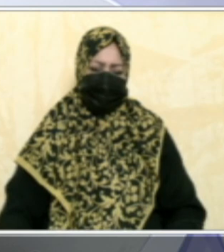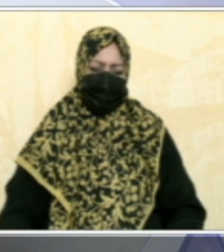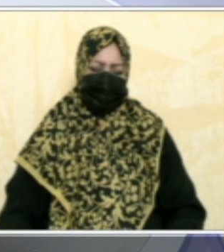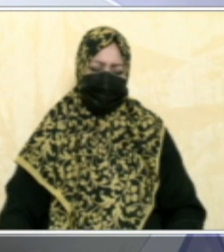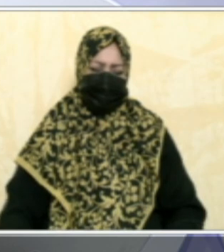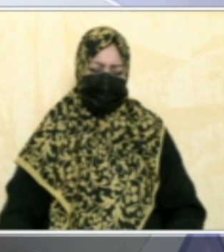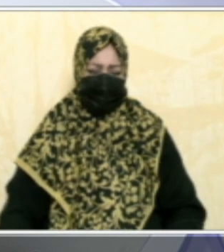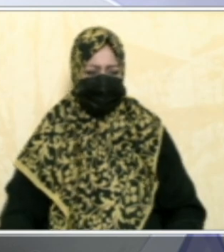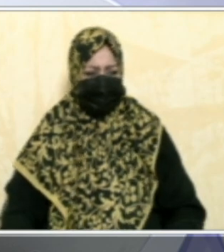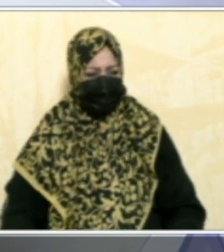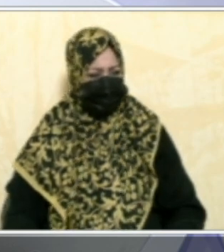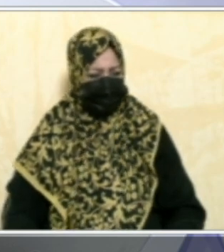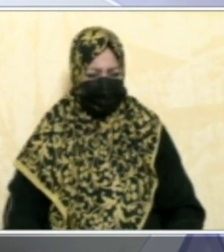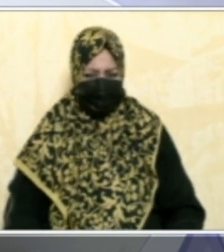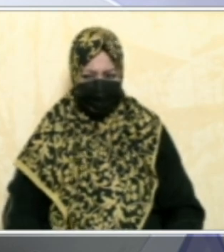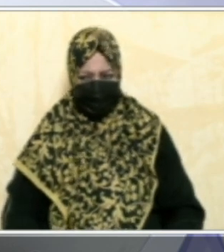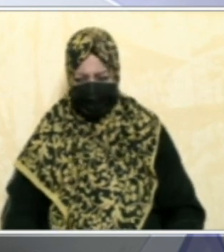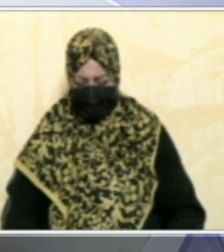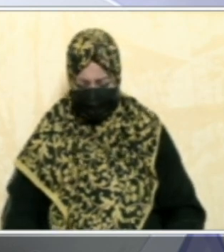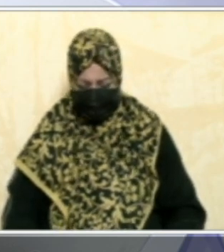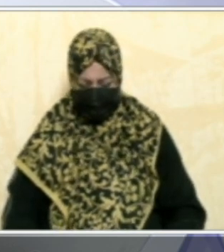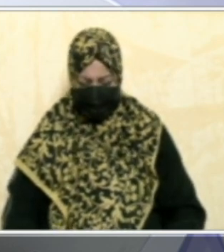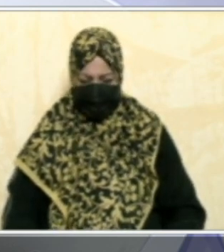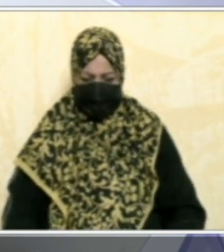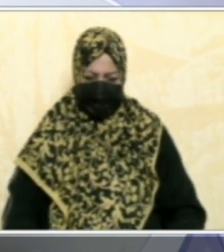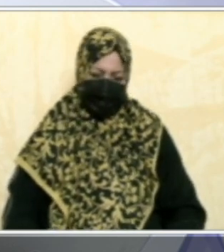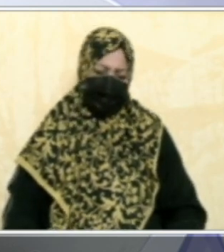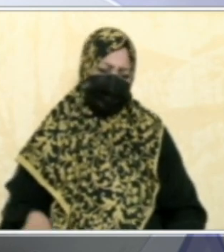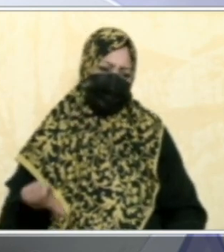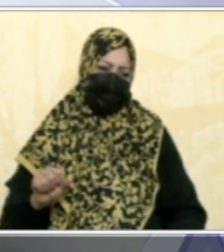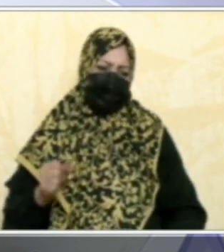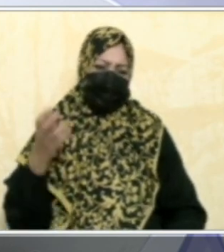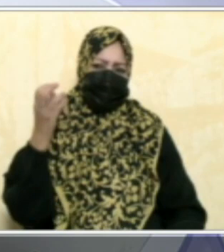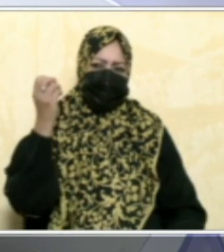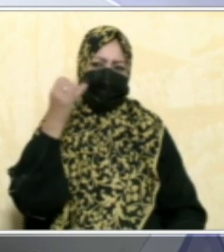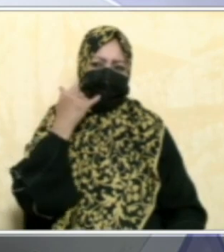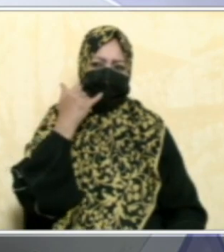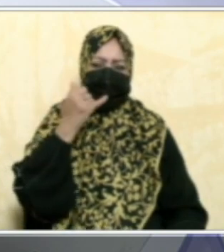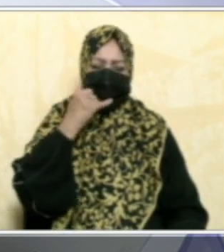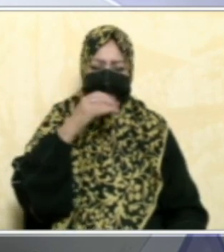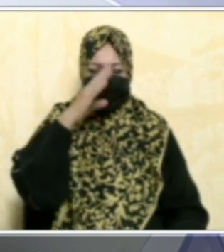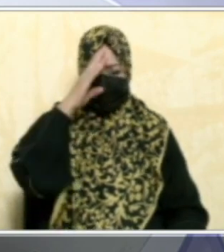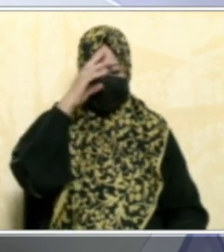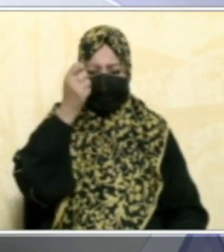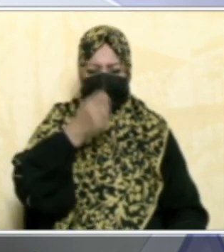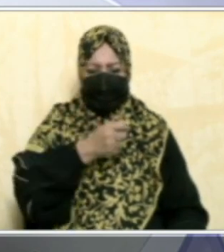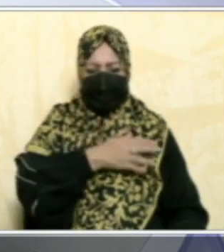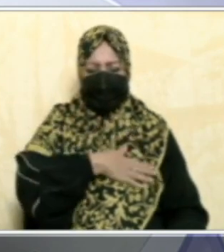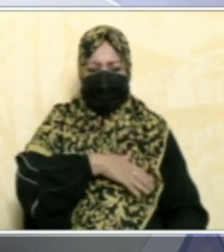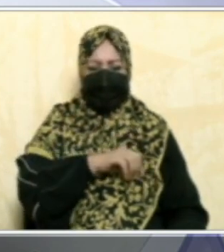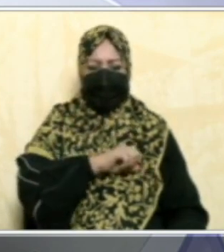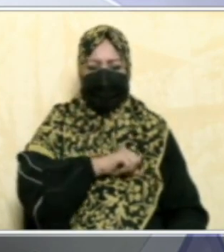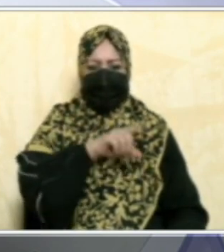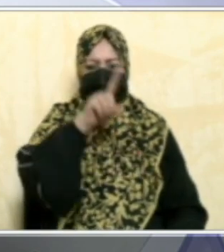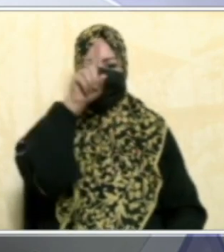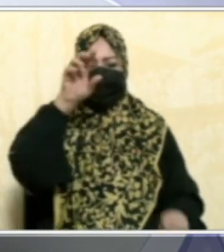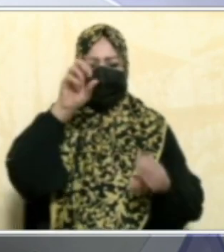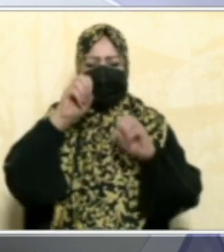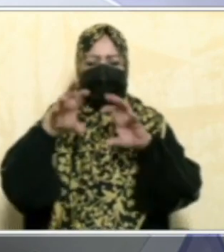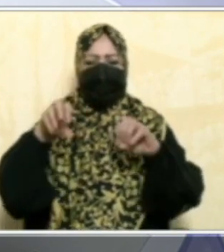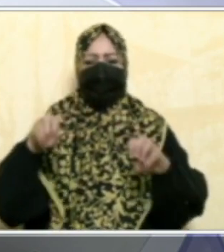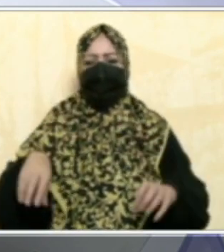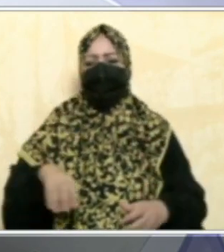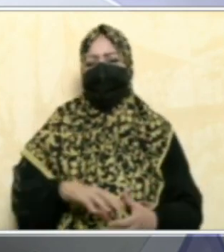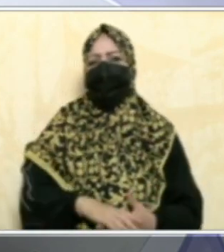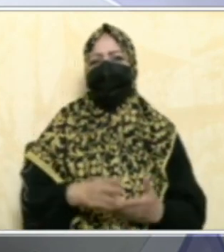الاخ وسام من بنغازي. السلام عليكم. شحالك شيخ عبد الرحمن؟ وعليكم السلام ورحمة الله وبركاته، اهلا وسهلا الاخ وسام.